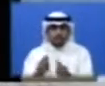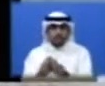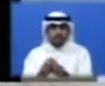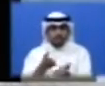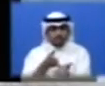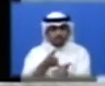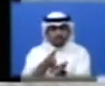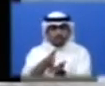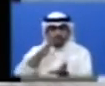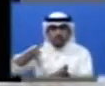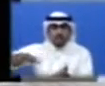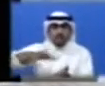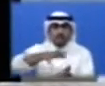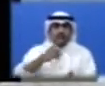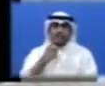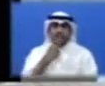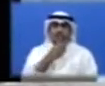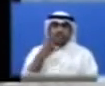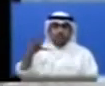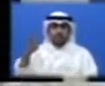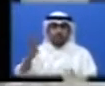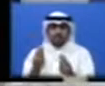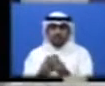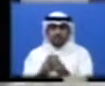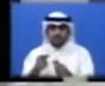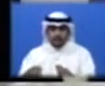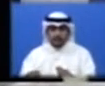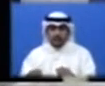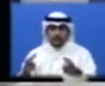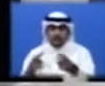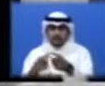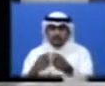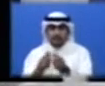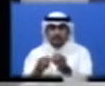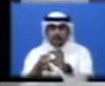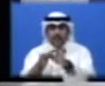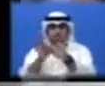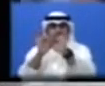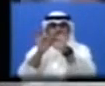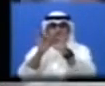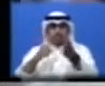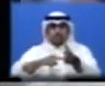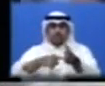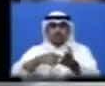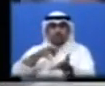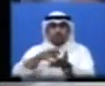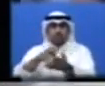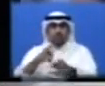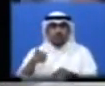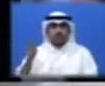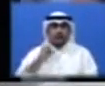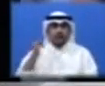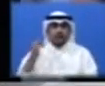العربي 2014، الذي يعقد تحت رعاية جامعة الدول العربية، ليعد الحدث